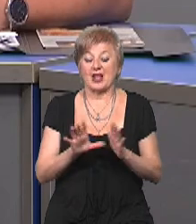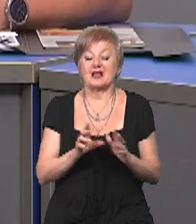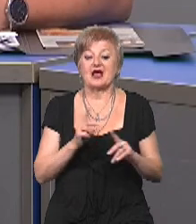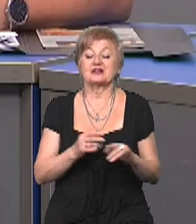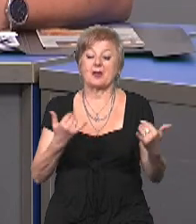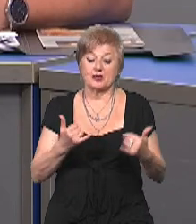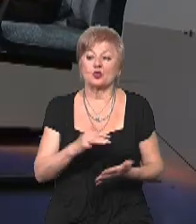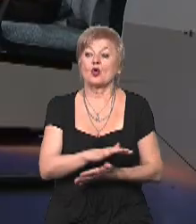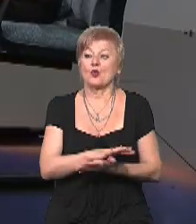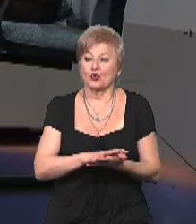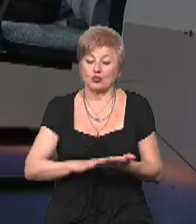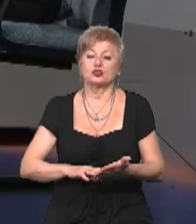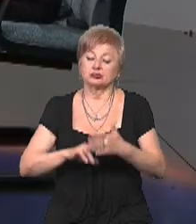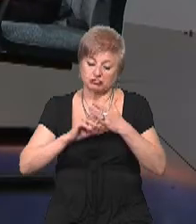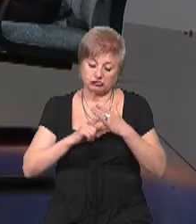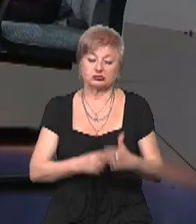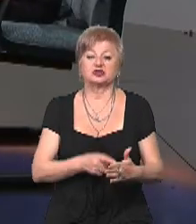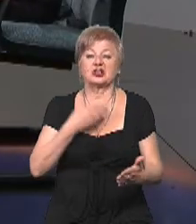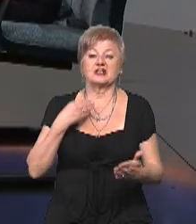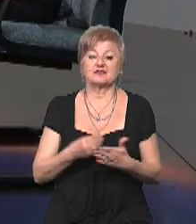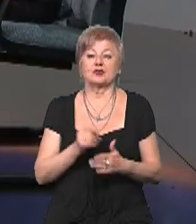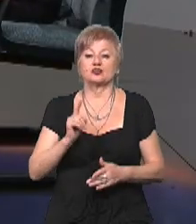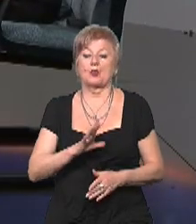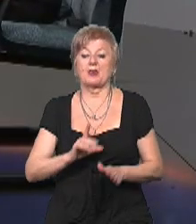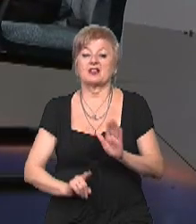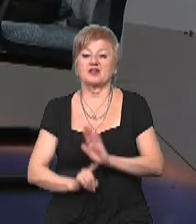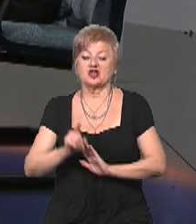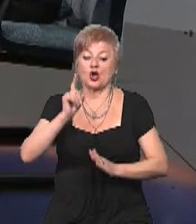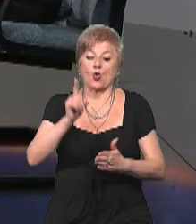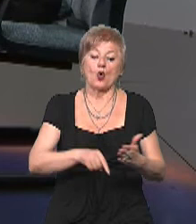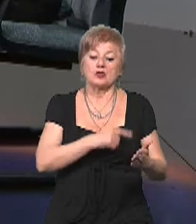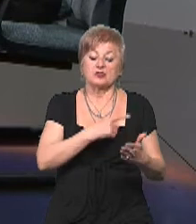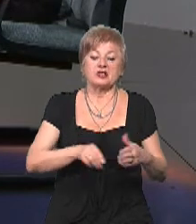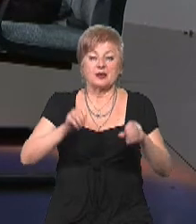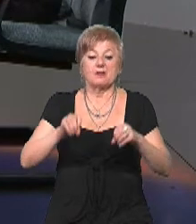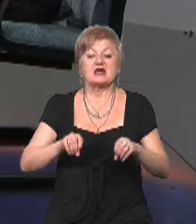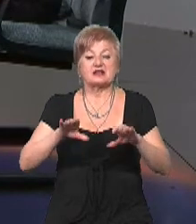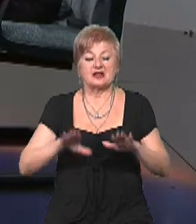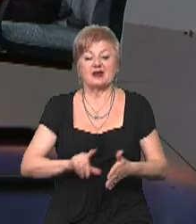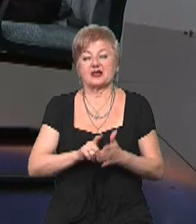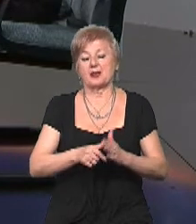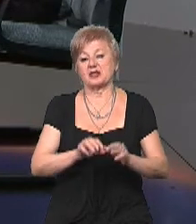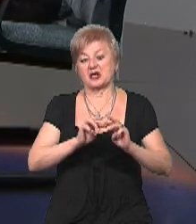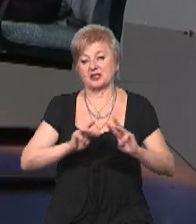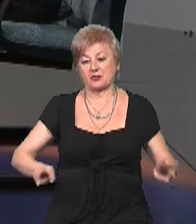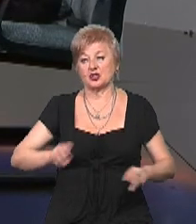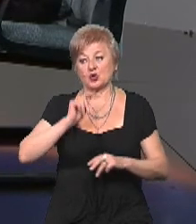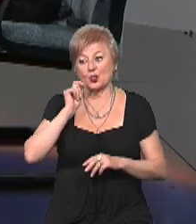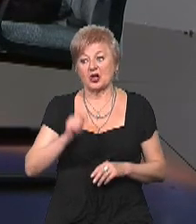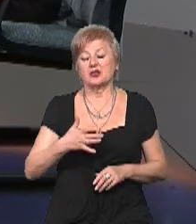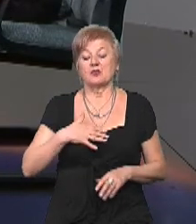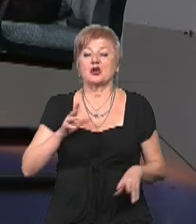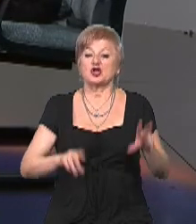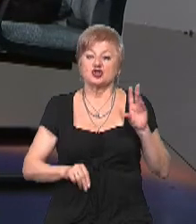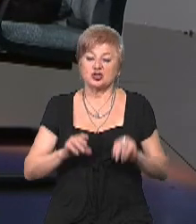электрометаллурги продолжают стоять на своем, то, что было в самом начале. Отменить эти все постановления Кабинета министров Украины. Мы